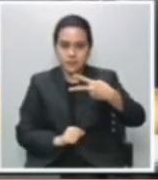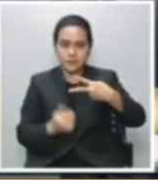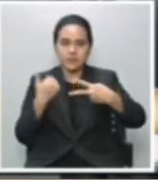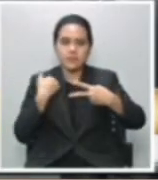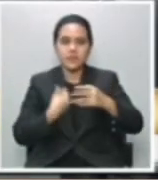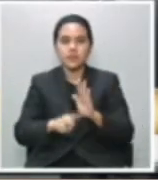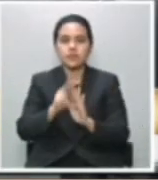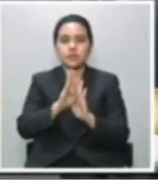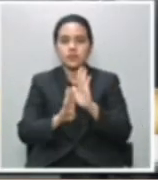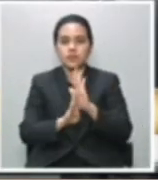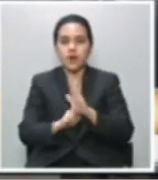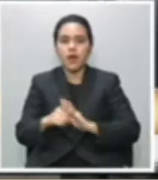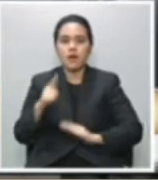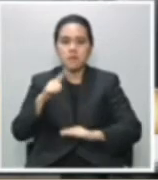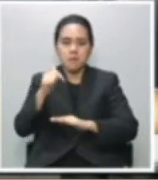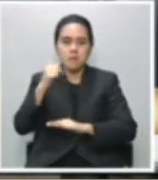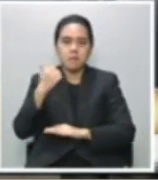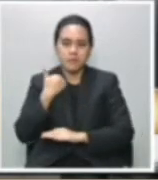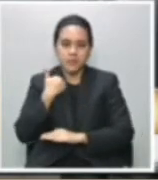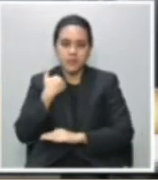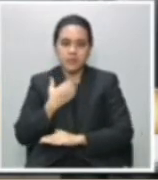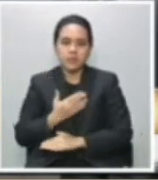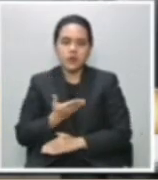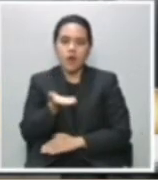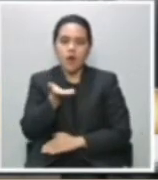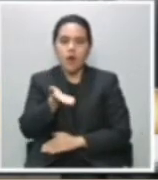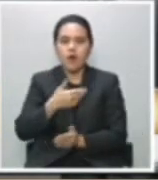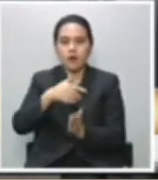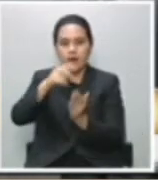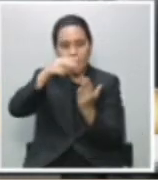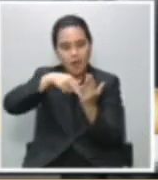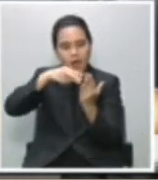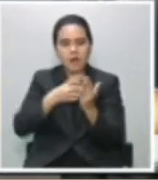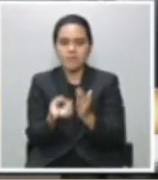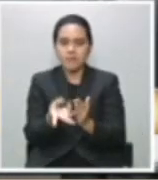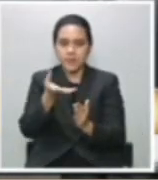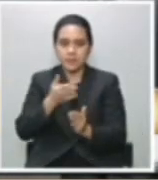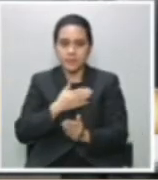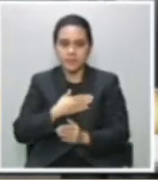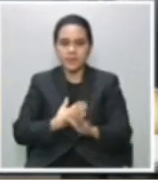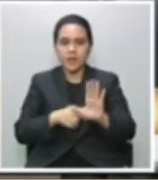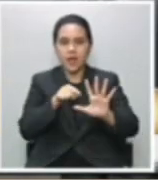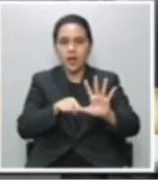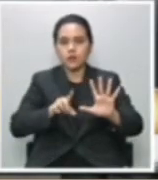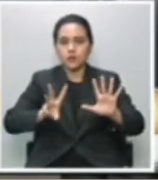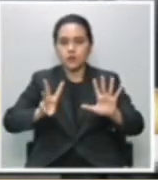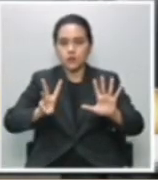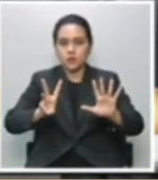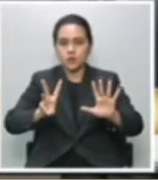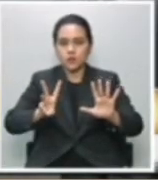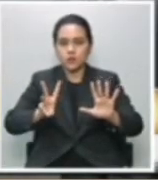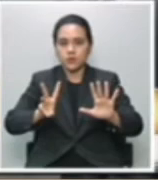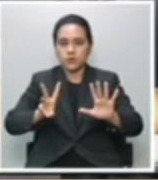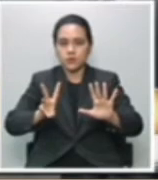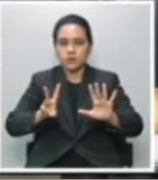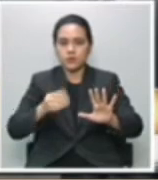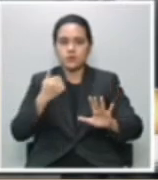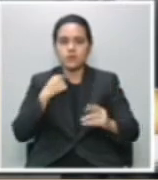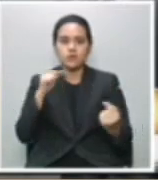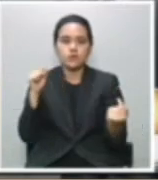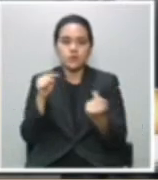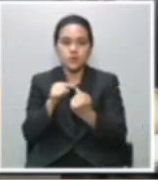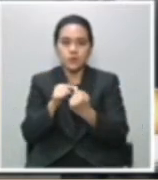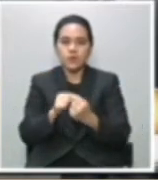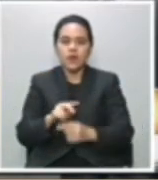นั้นขออนุญาตท่านประธานอ่านสั้นๆข้อ 5.6 พัฒนาสาธารณูปโภ